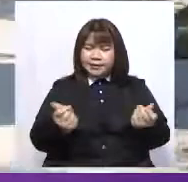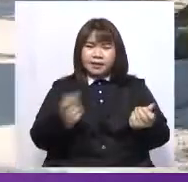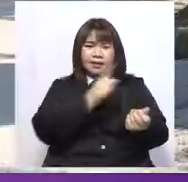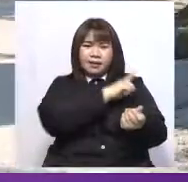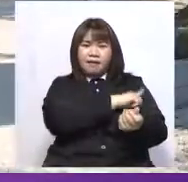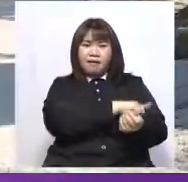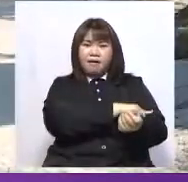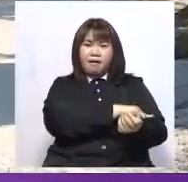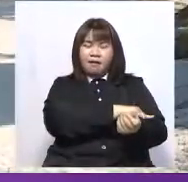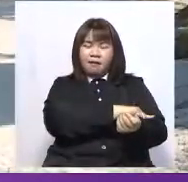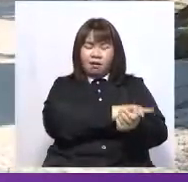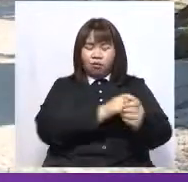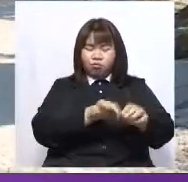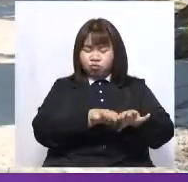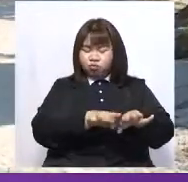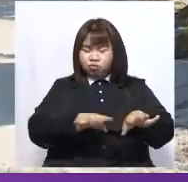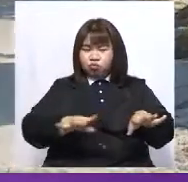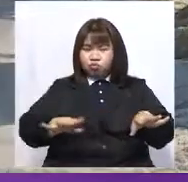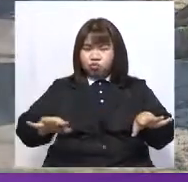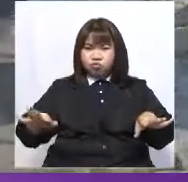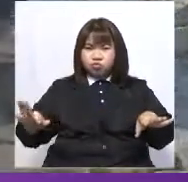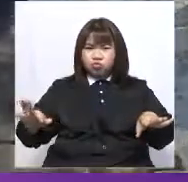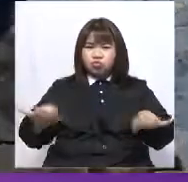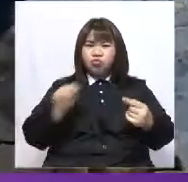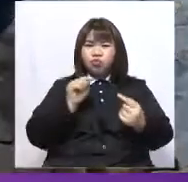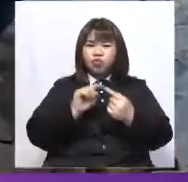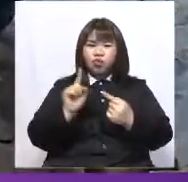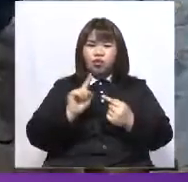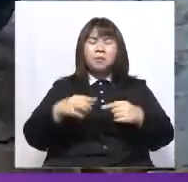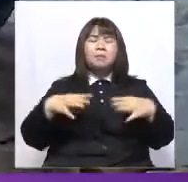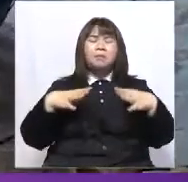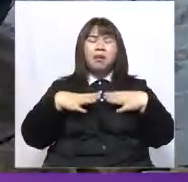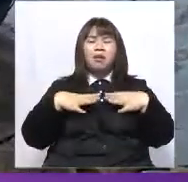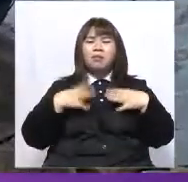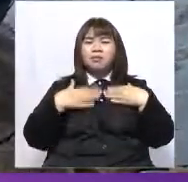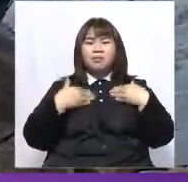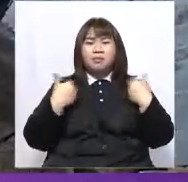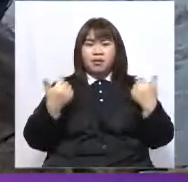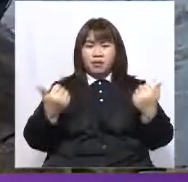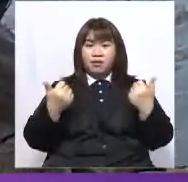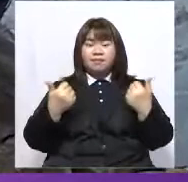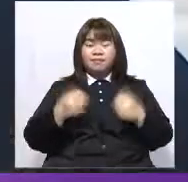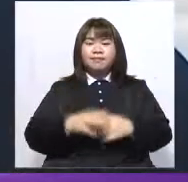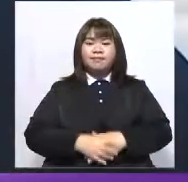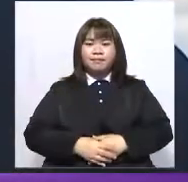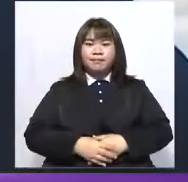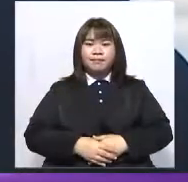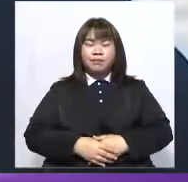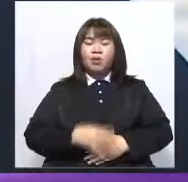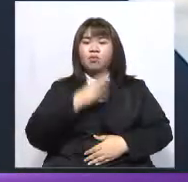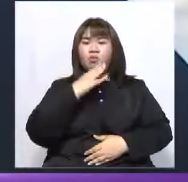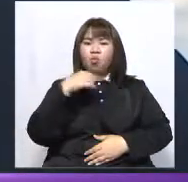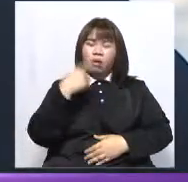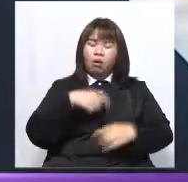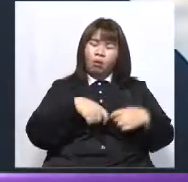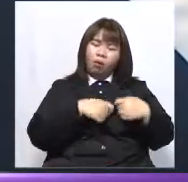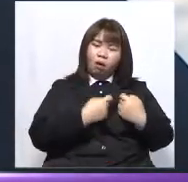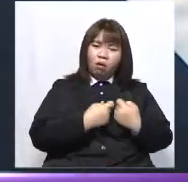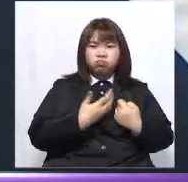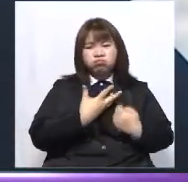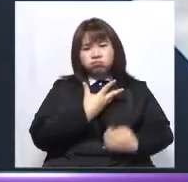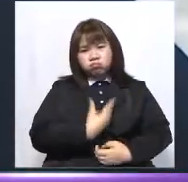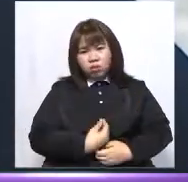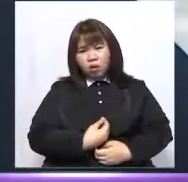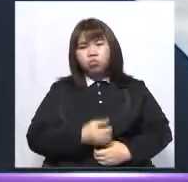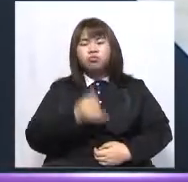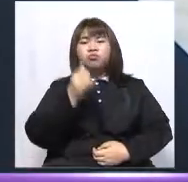นวลๆที่ทอดเป็นแนวยาวเหมาะอย่างยิ่งนะครับสำหรับการพักผ่อนในทุกช่วงจังหวะของชีวิตใครอกหักรักพังก็มา